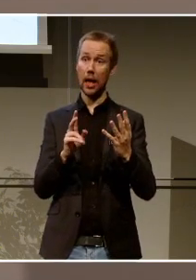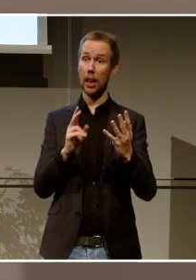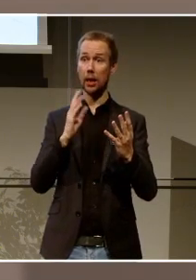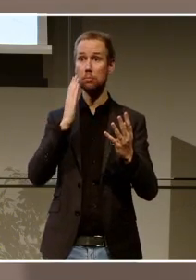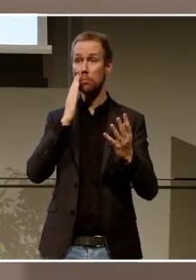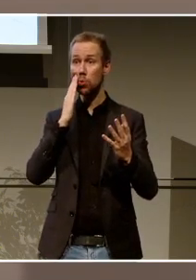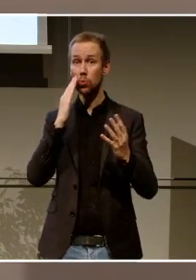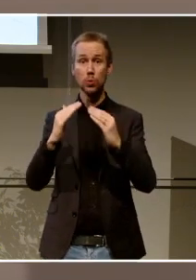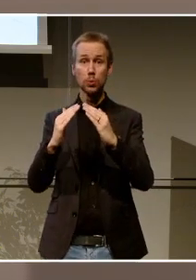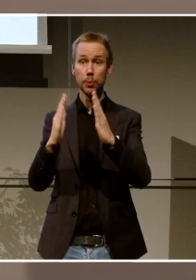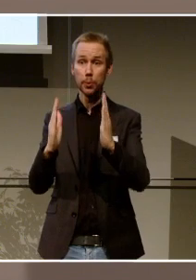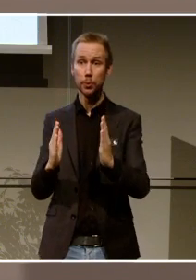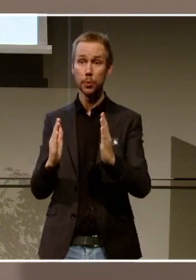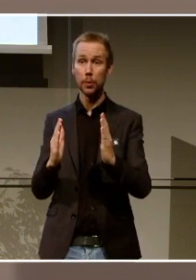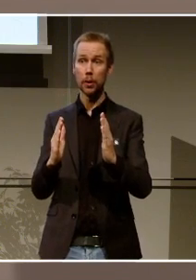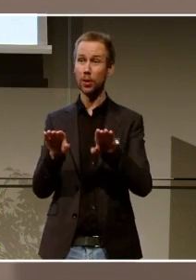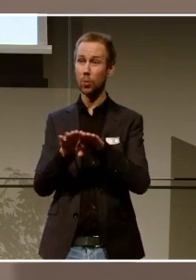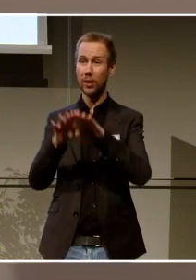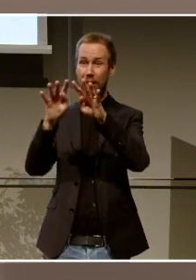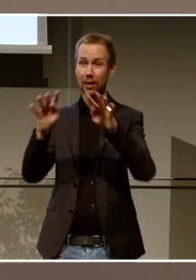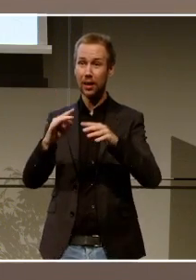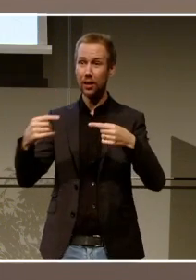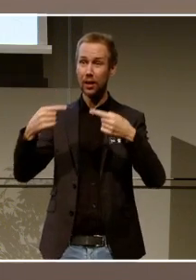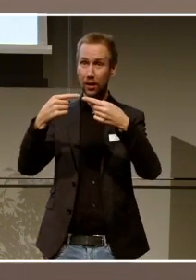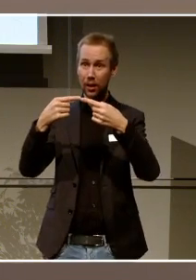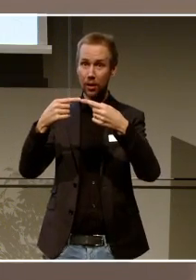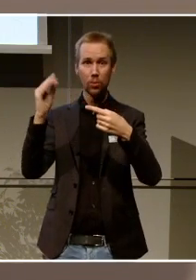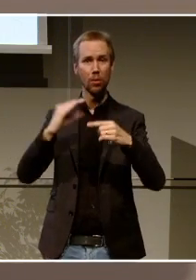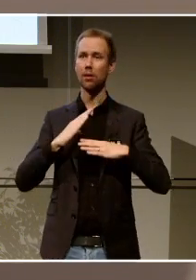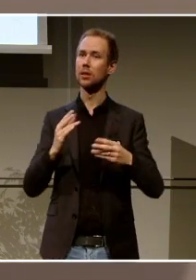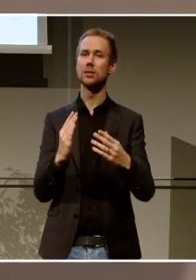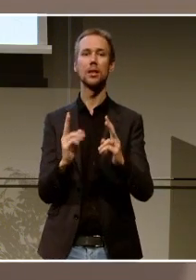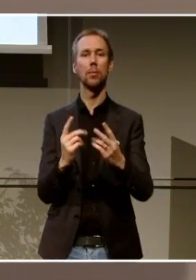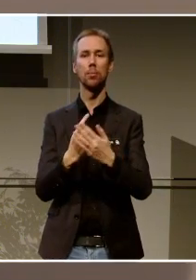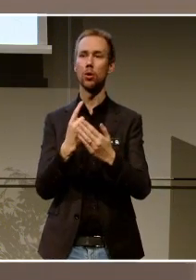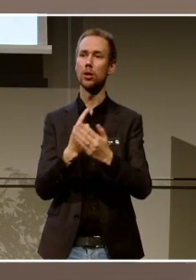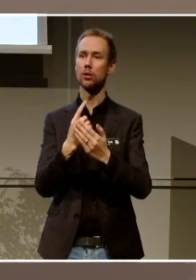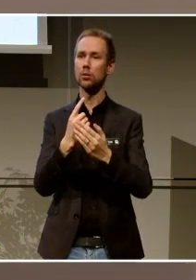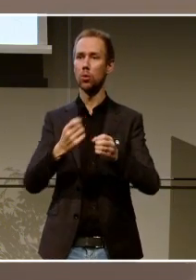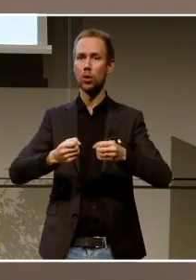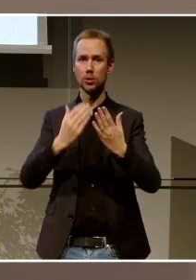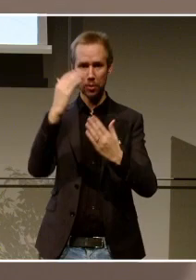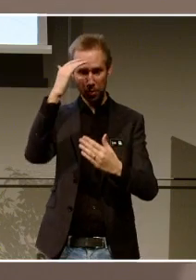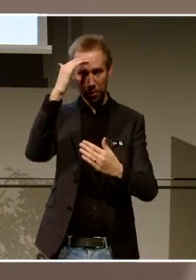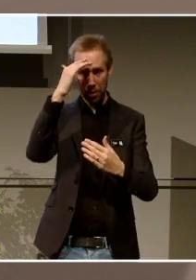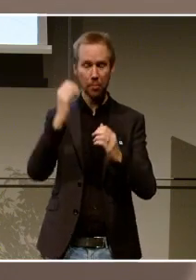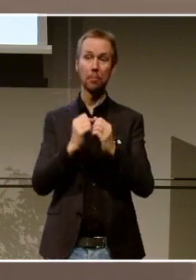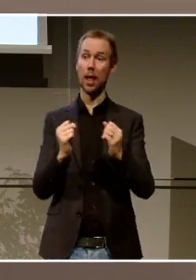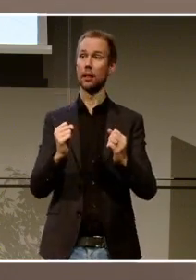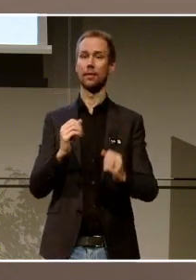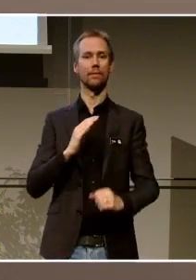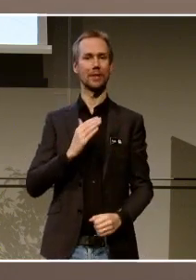sämre uppkoppling, så får man sämre möjligheter att lösa det här problemet. Men vi måste tänka att det här interagerar med fler aspekter